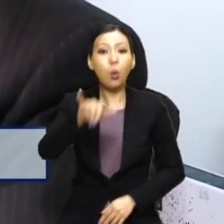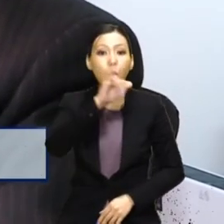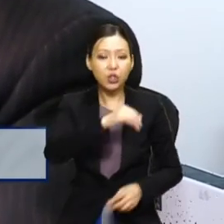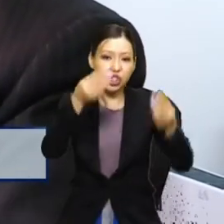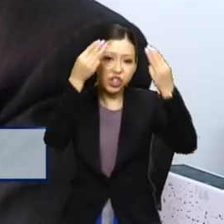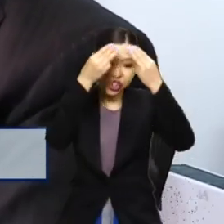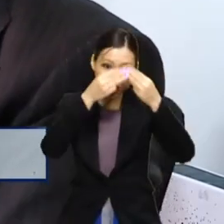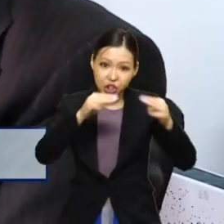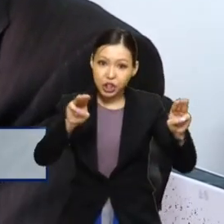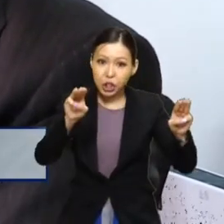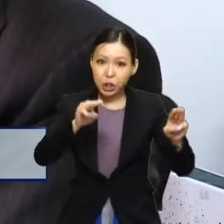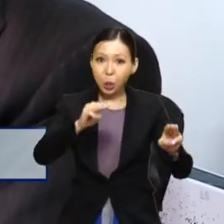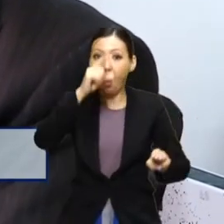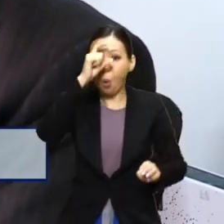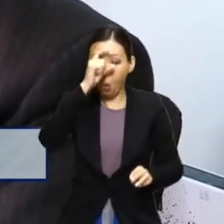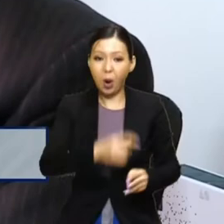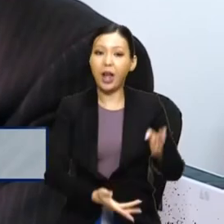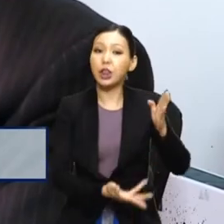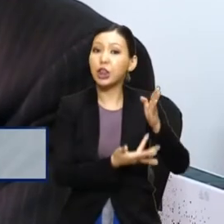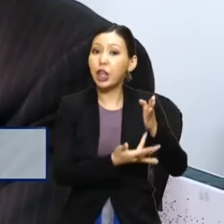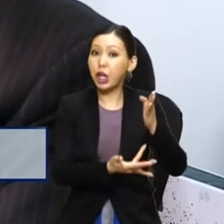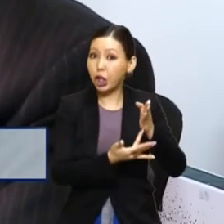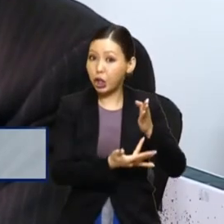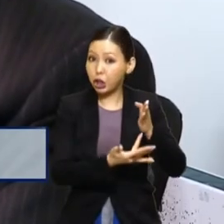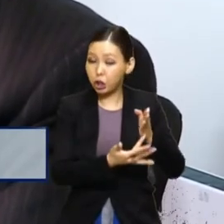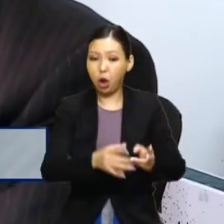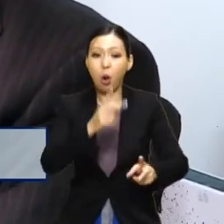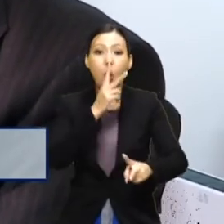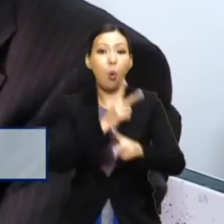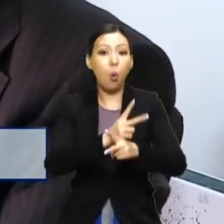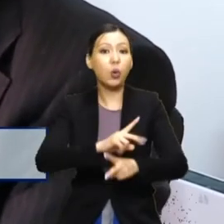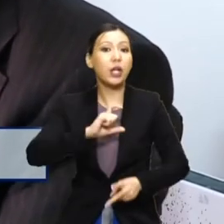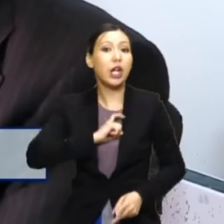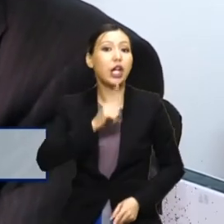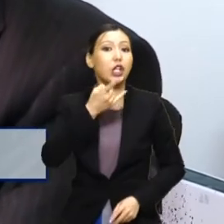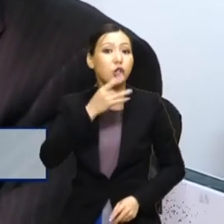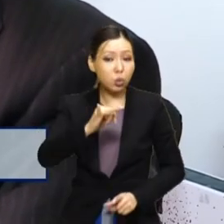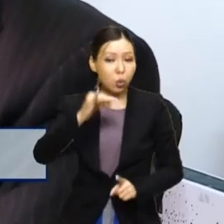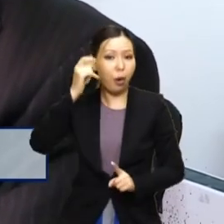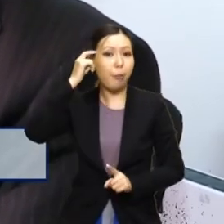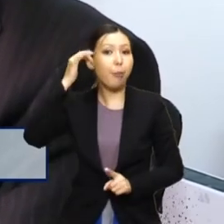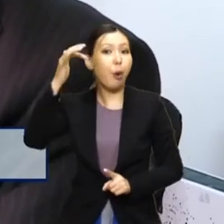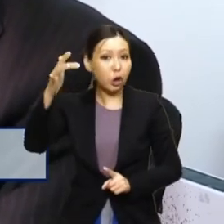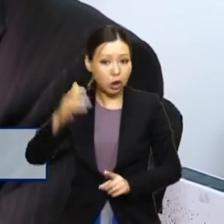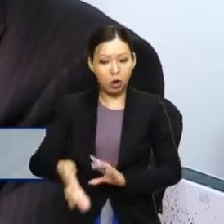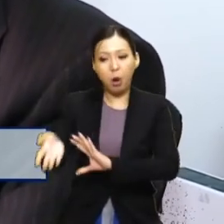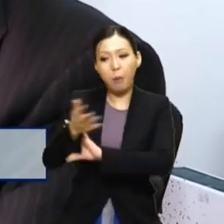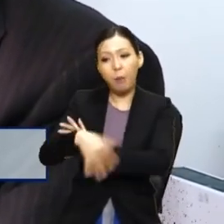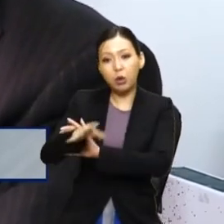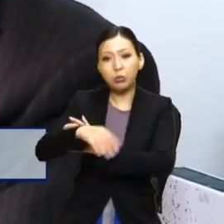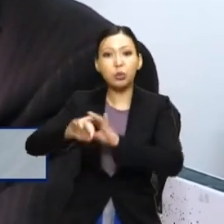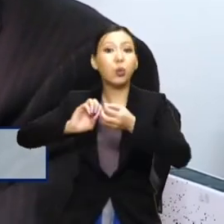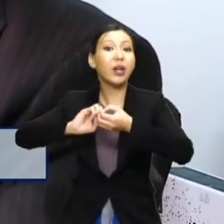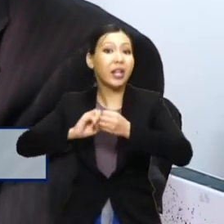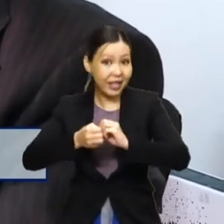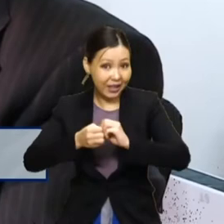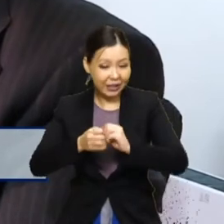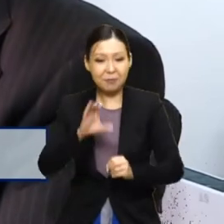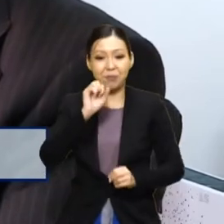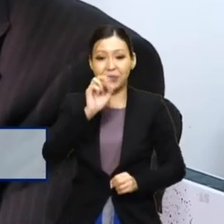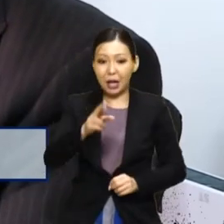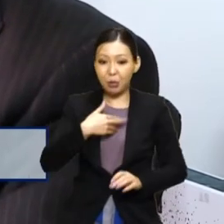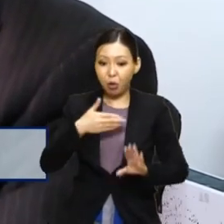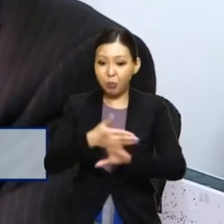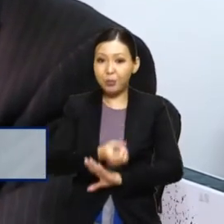За тэгээд Монгол Улсын шинжлэх ухааны технологийн хууль эрх зүйн бодлого эрх зүйн орчныг одоо боловсруулгуул болгох. За тэгээд сая хэлээд